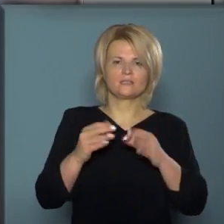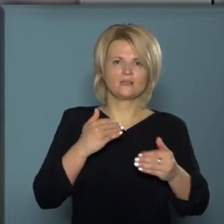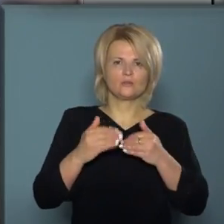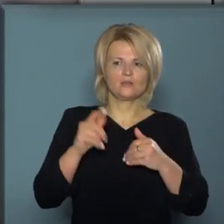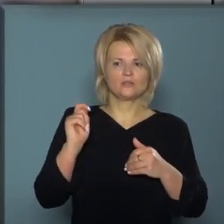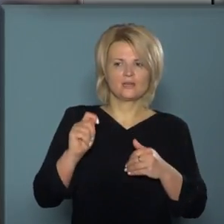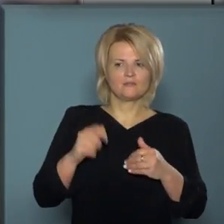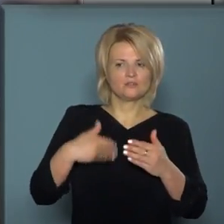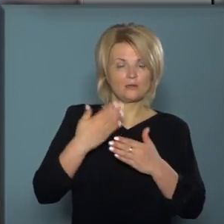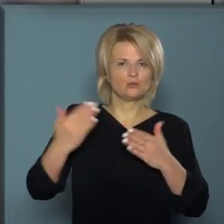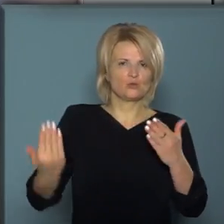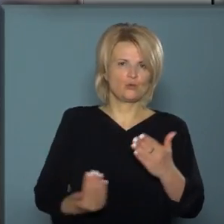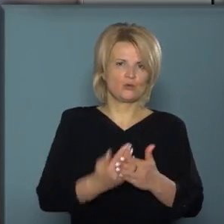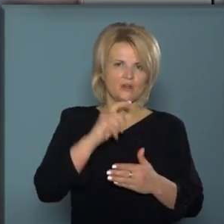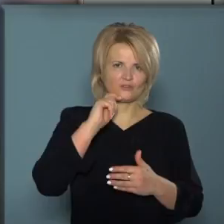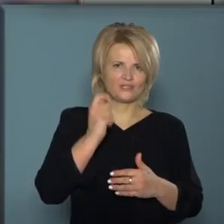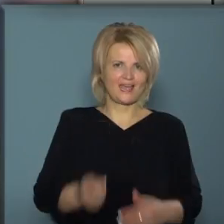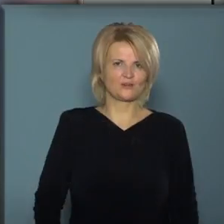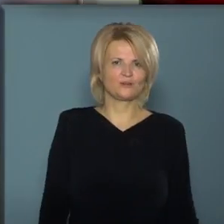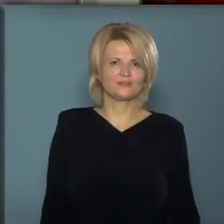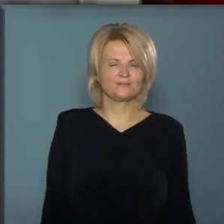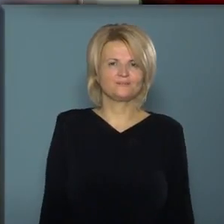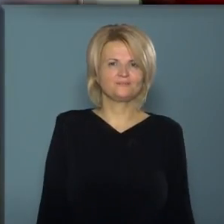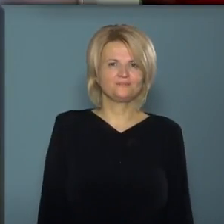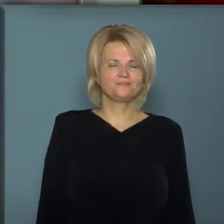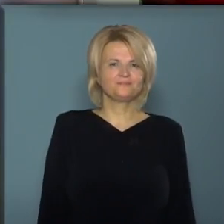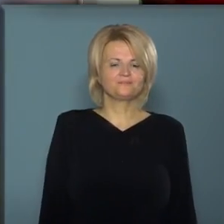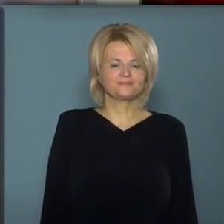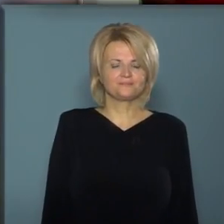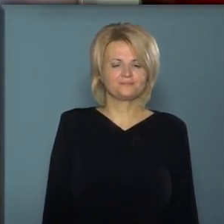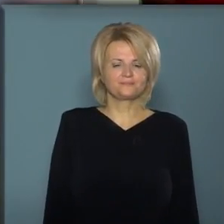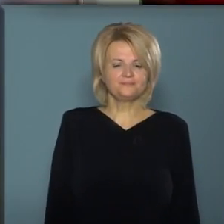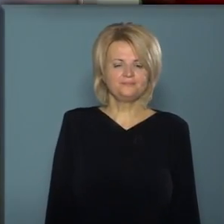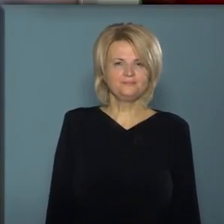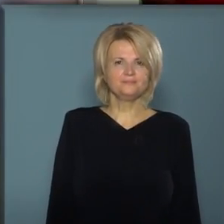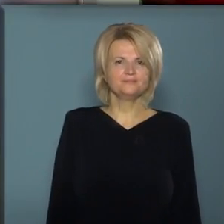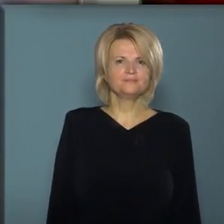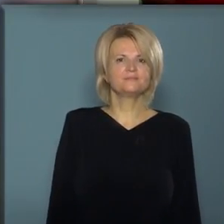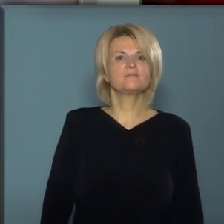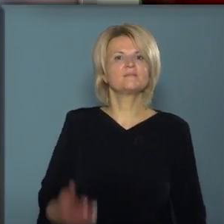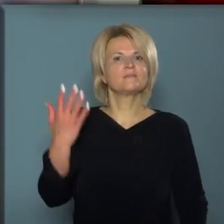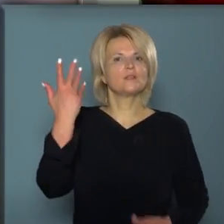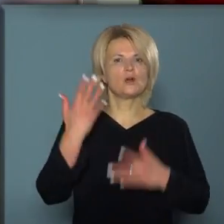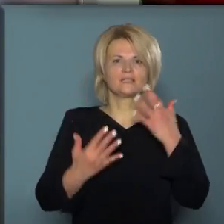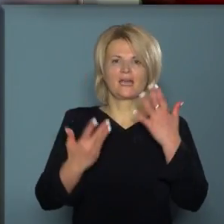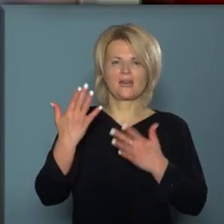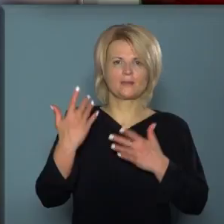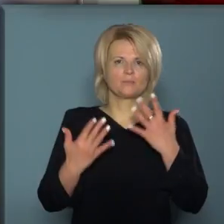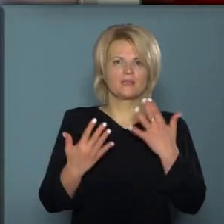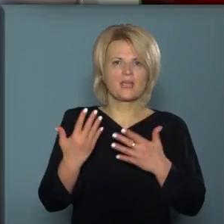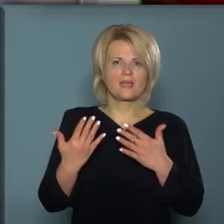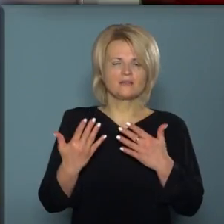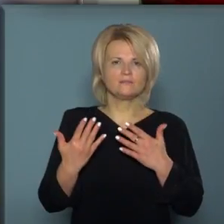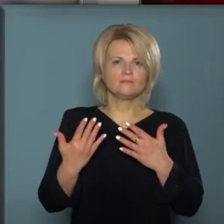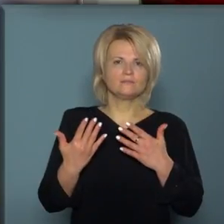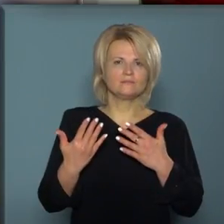lett újra. Egyébként az eredmények egyébként nem tértek el